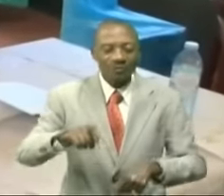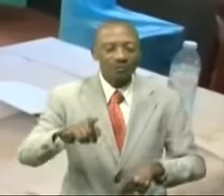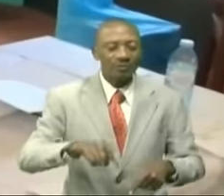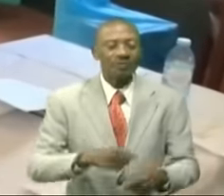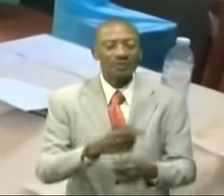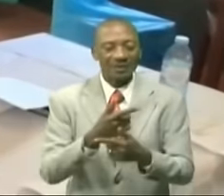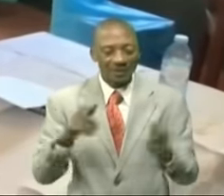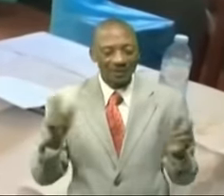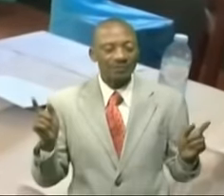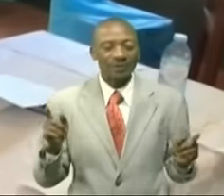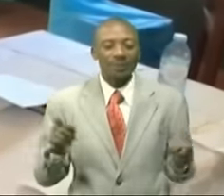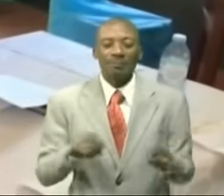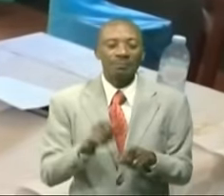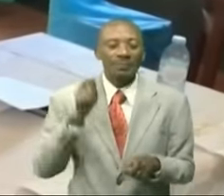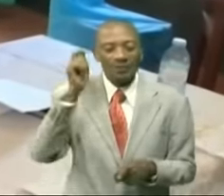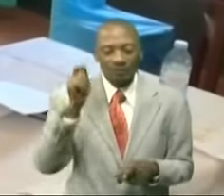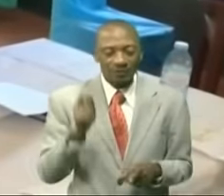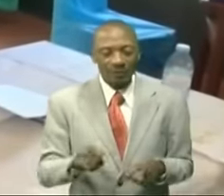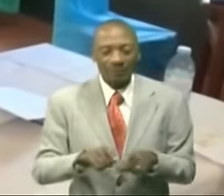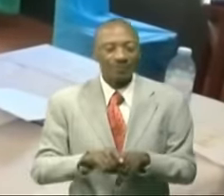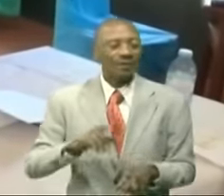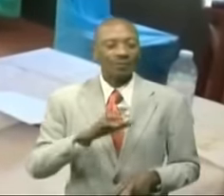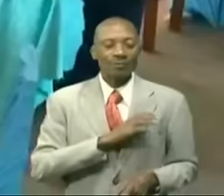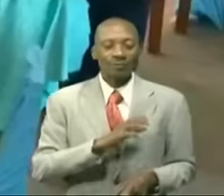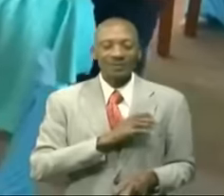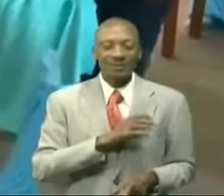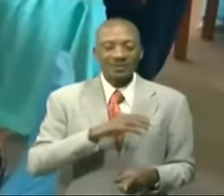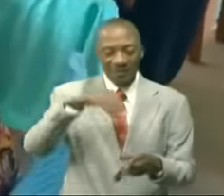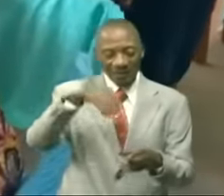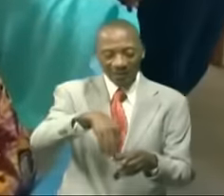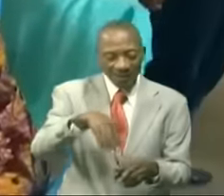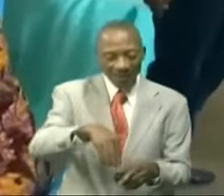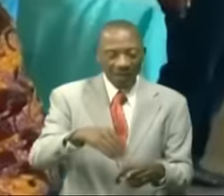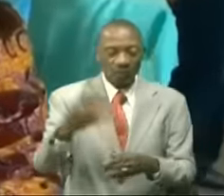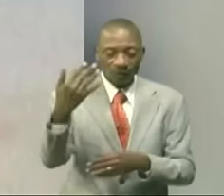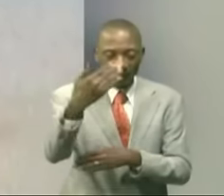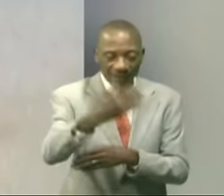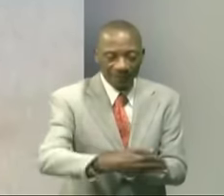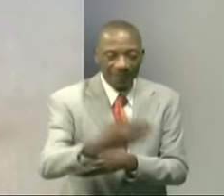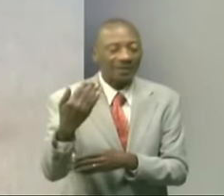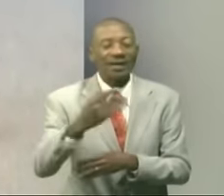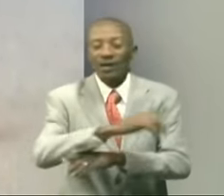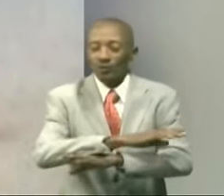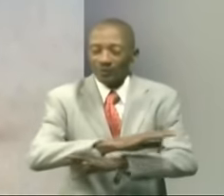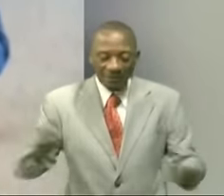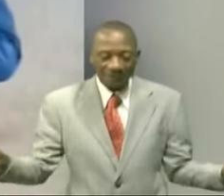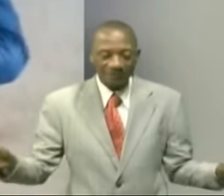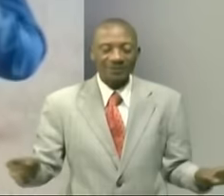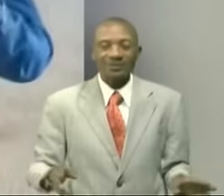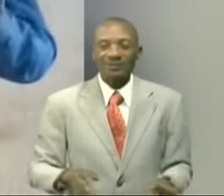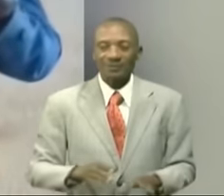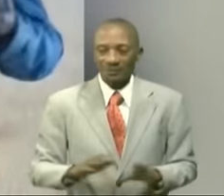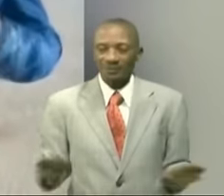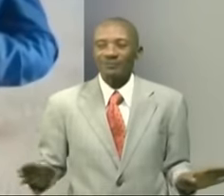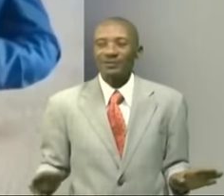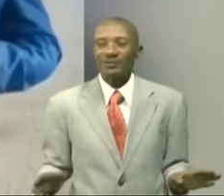ou implantées dans les recoins du territoire de Mahagui, que les coordonnateurs et sous-coordonnateurs